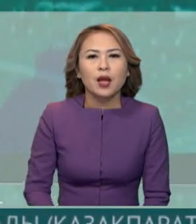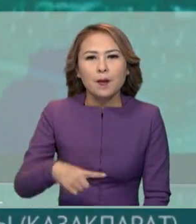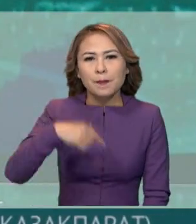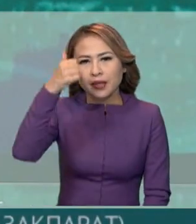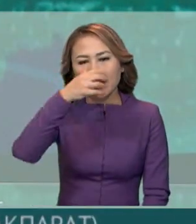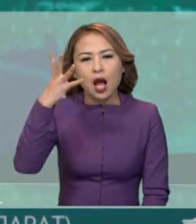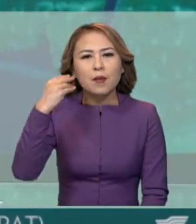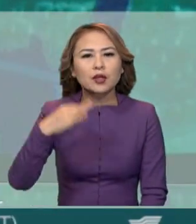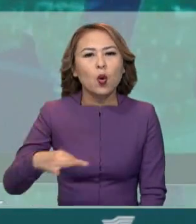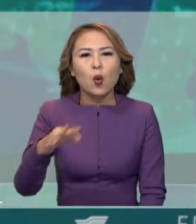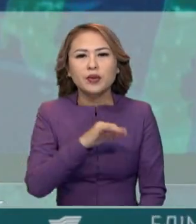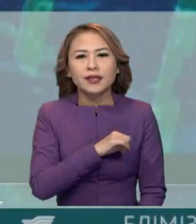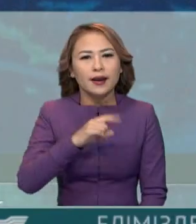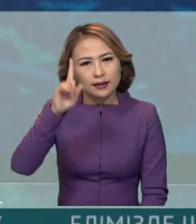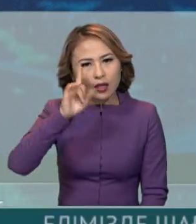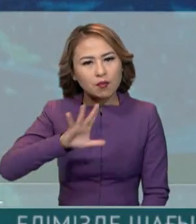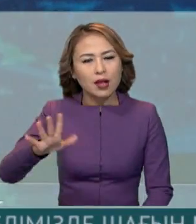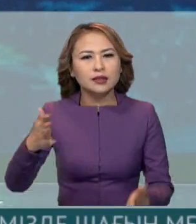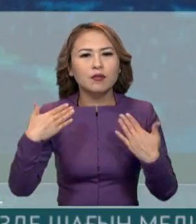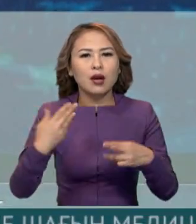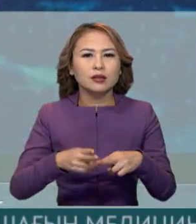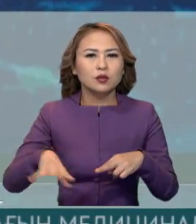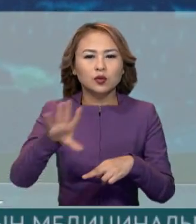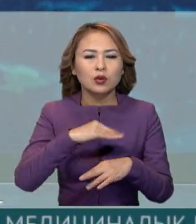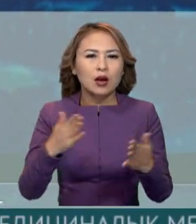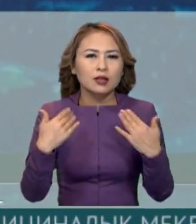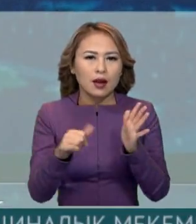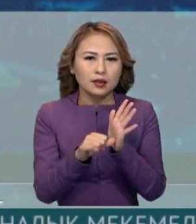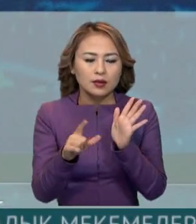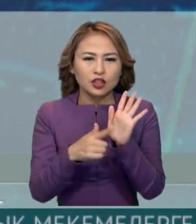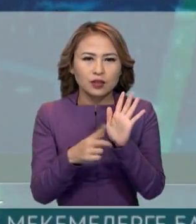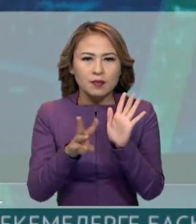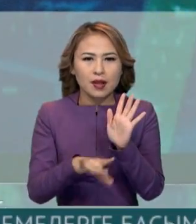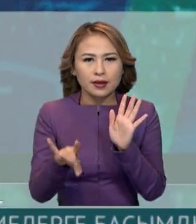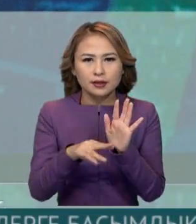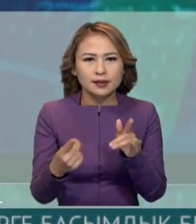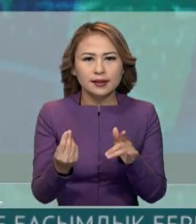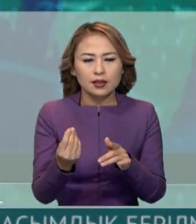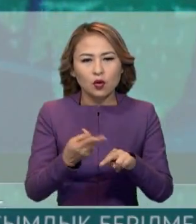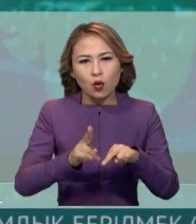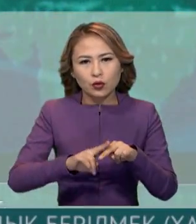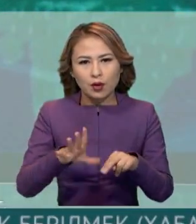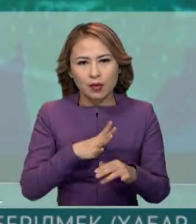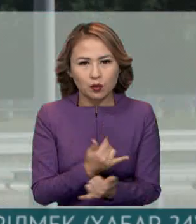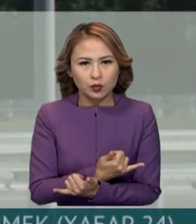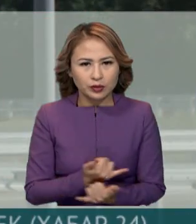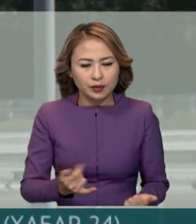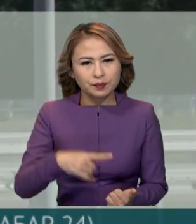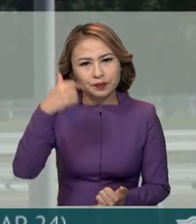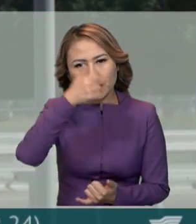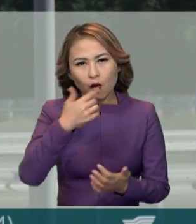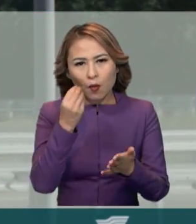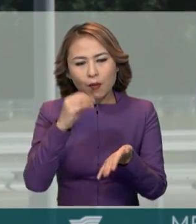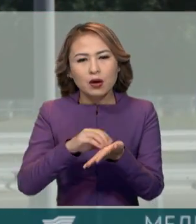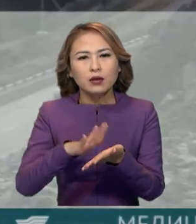Биыл жазда Алматы облысының ең танымал демалыс аймақтары тынығушыларға 6,7 миллиард теңгенің қызметін көрсеткен. Бұл